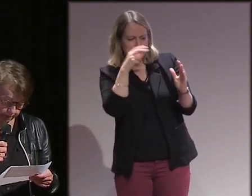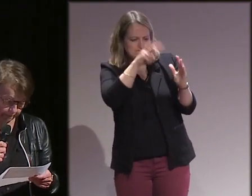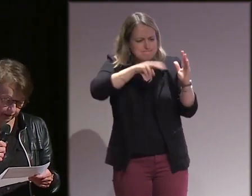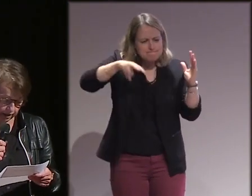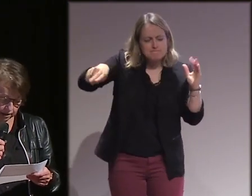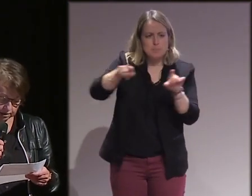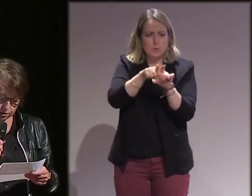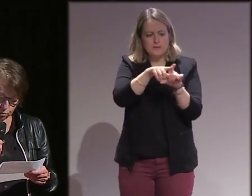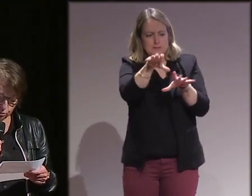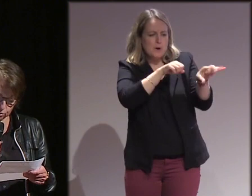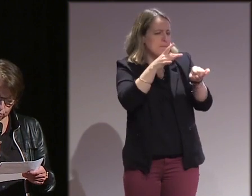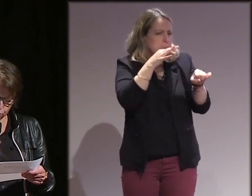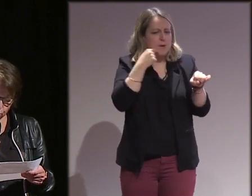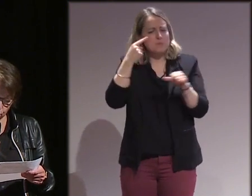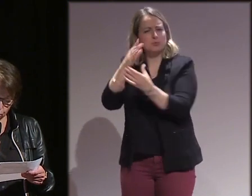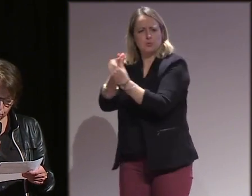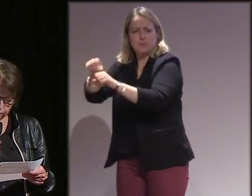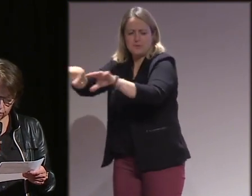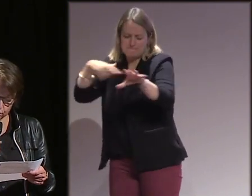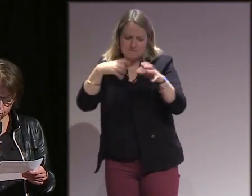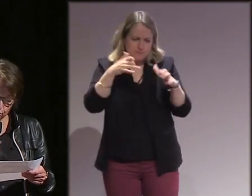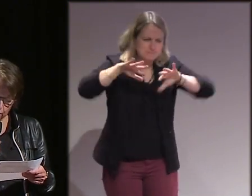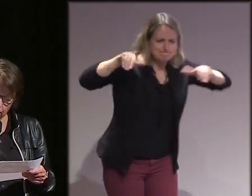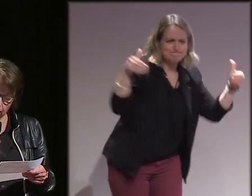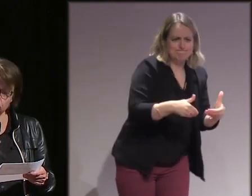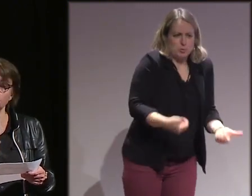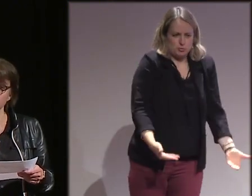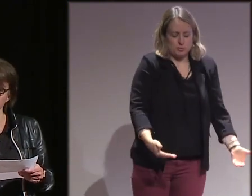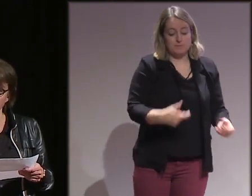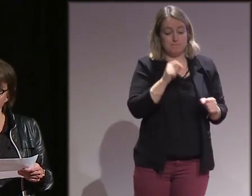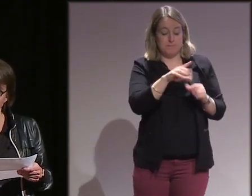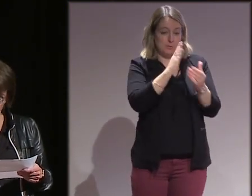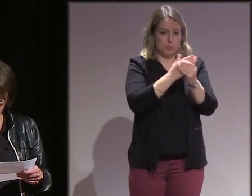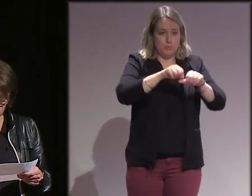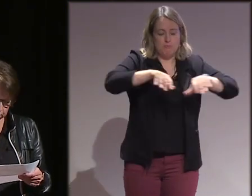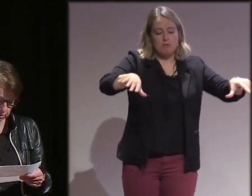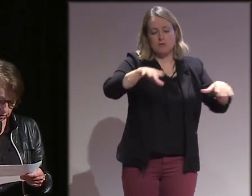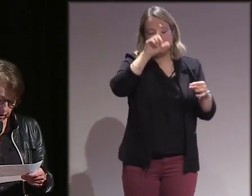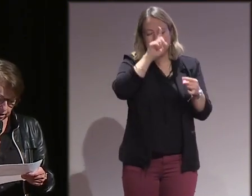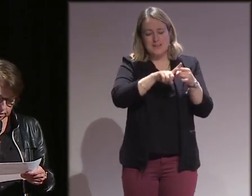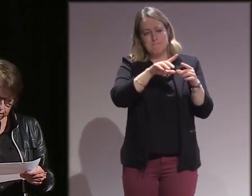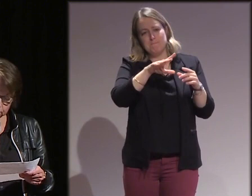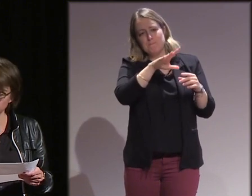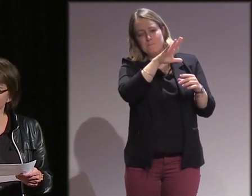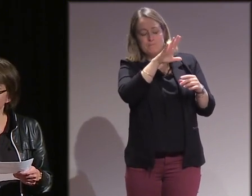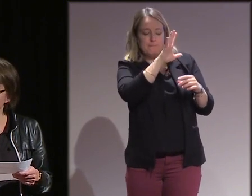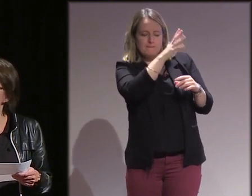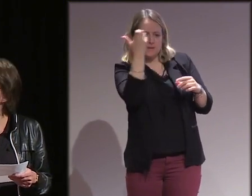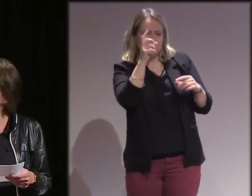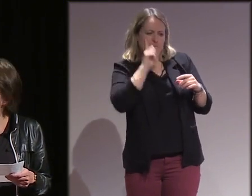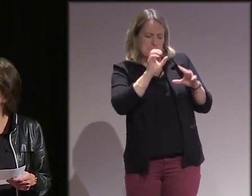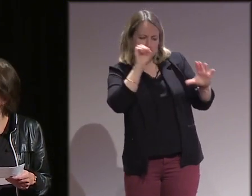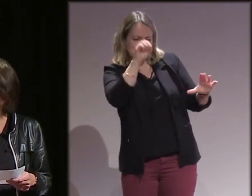documentaire. Et ces documents, c'est donc une invitation à une relecture afro-féministe des archives et